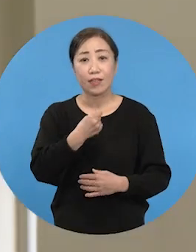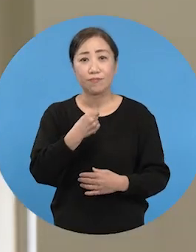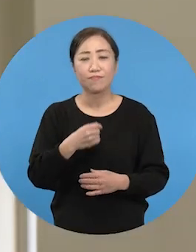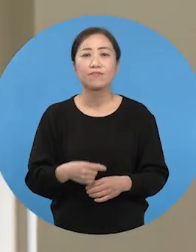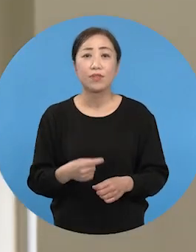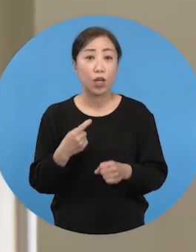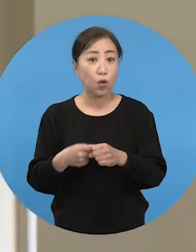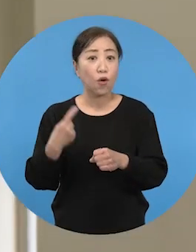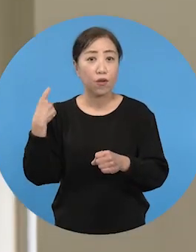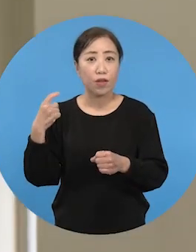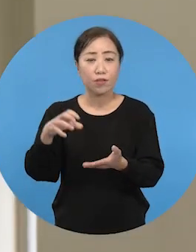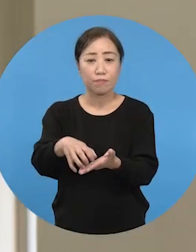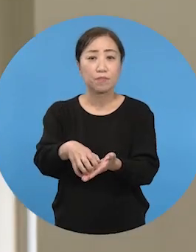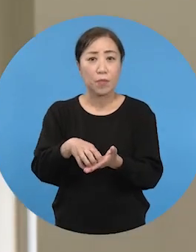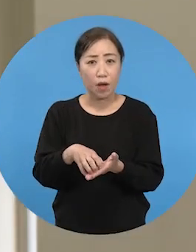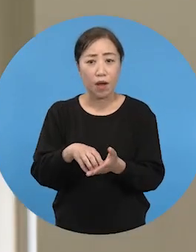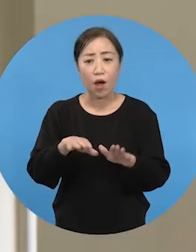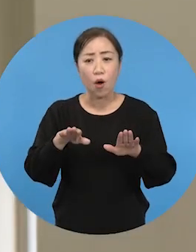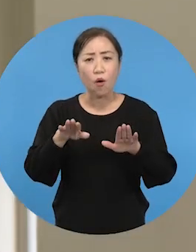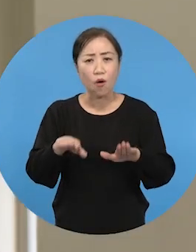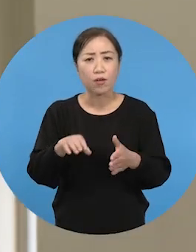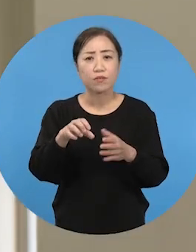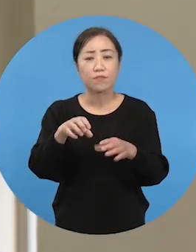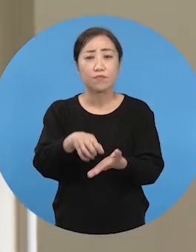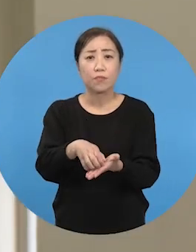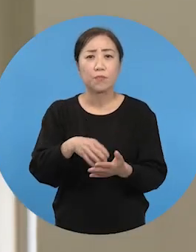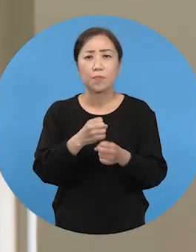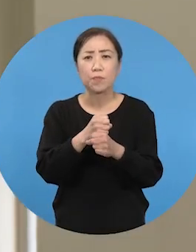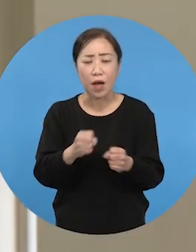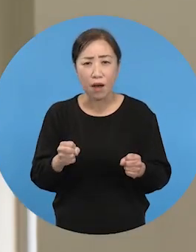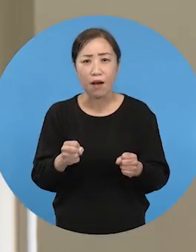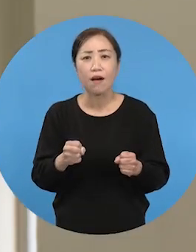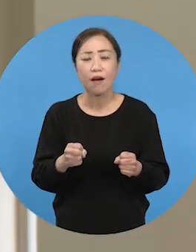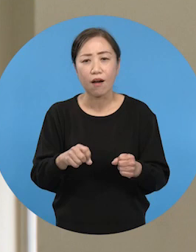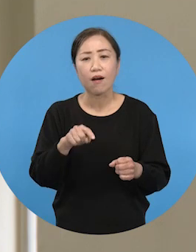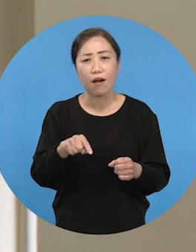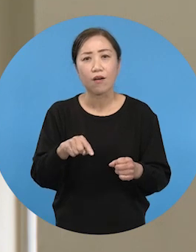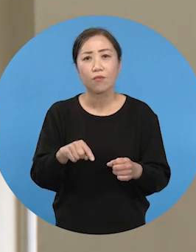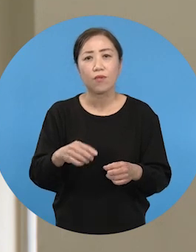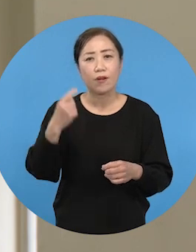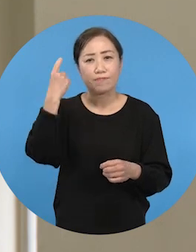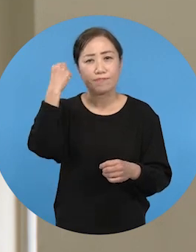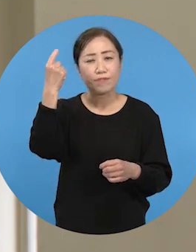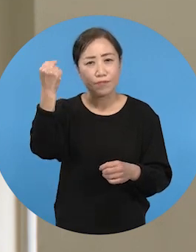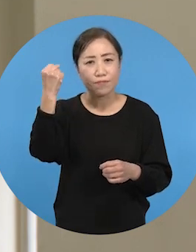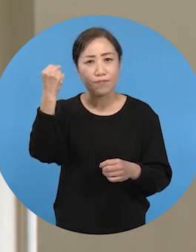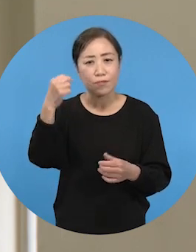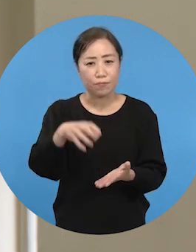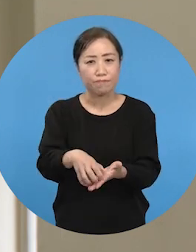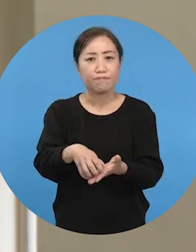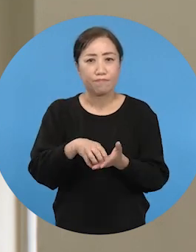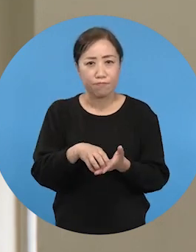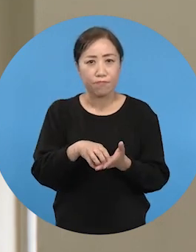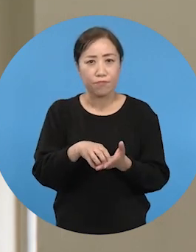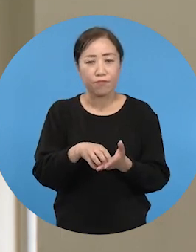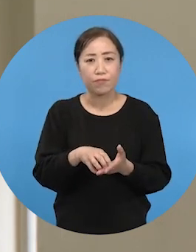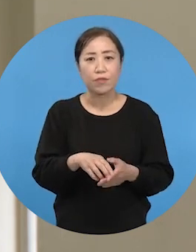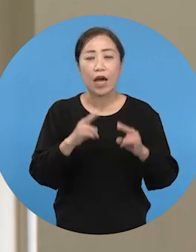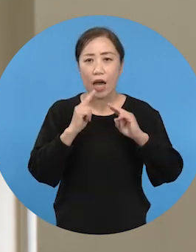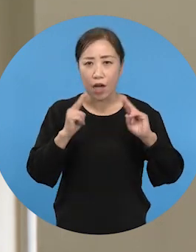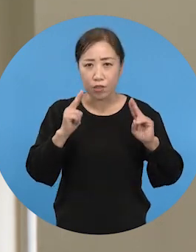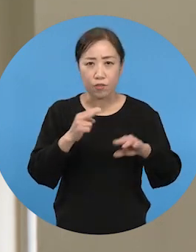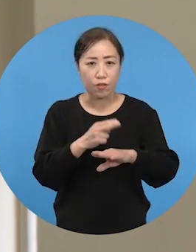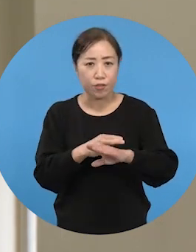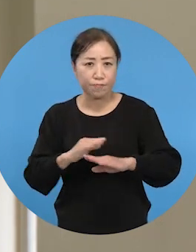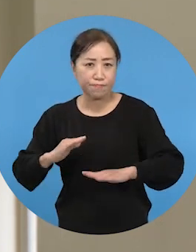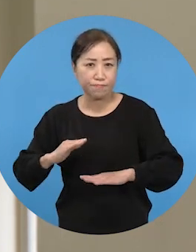年取れてた賞とかが取れてなかったりそういうことがあったので、その賞も取ってでさらにもっとこの